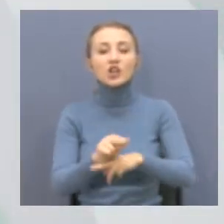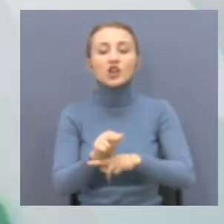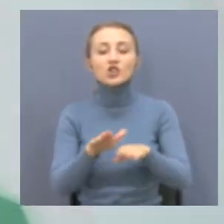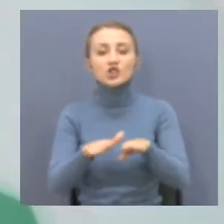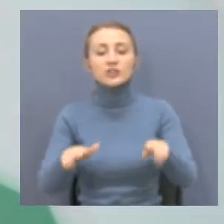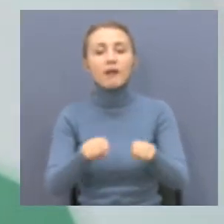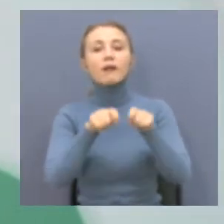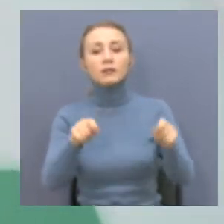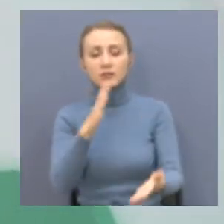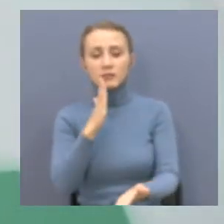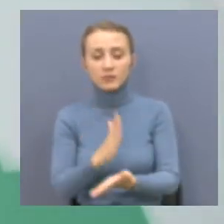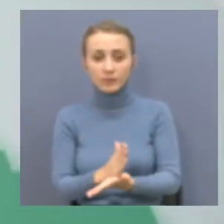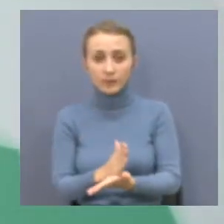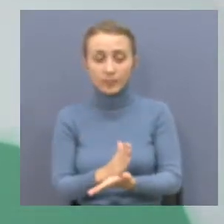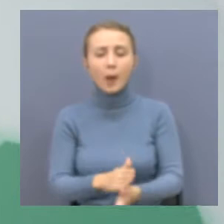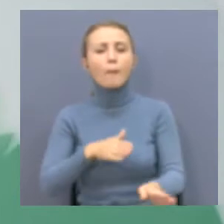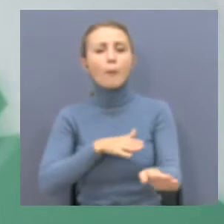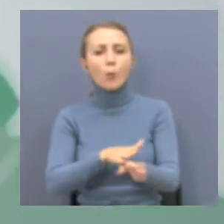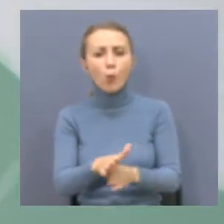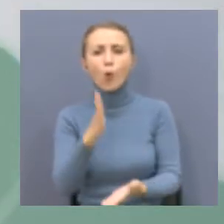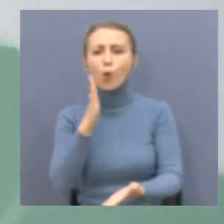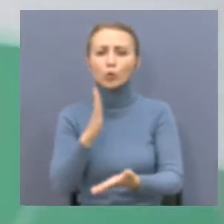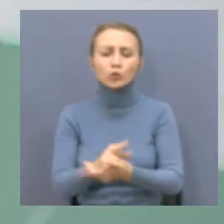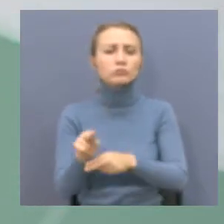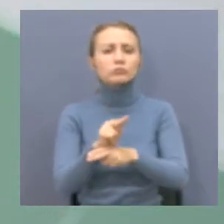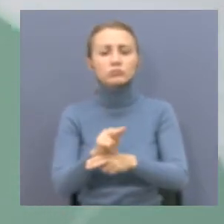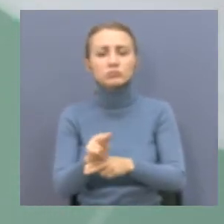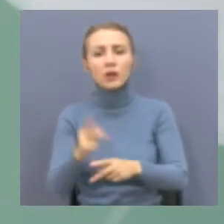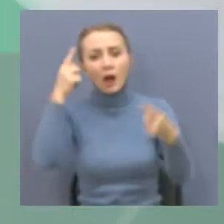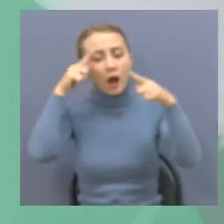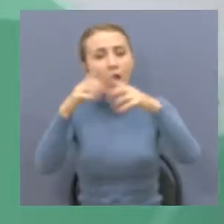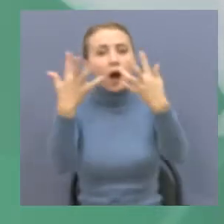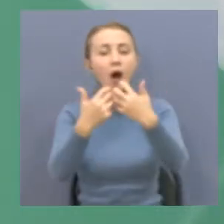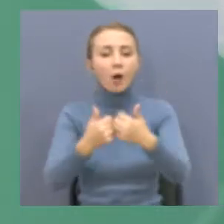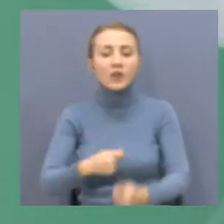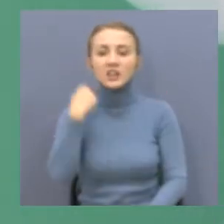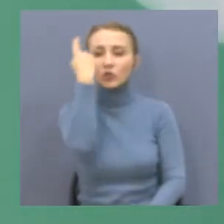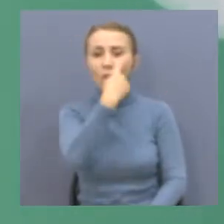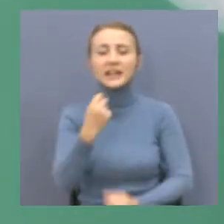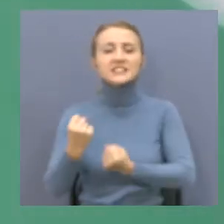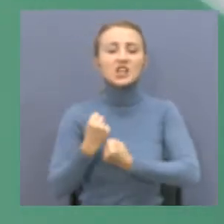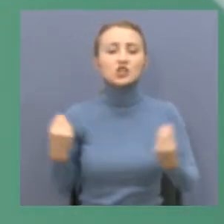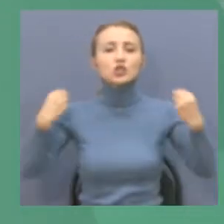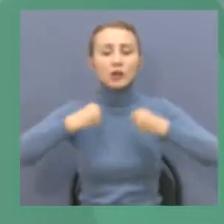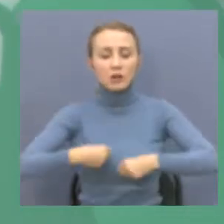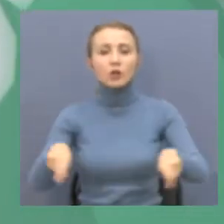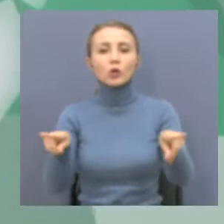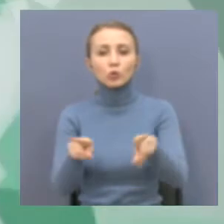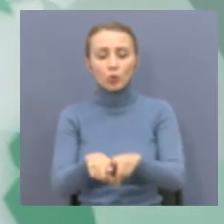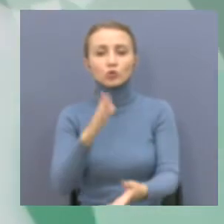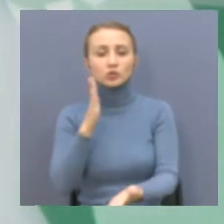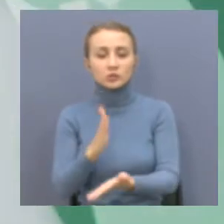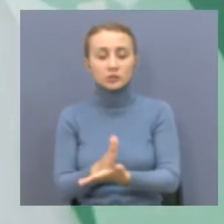Бөлімше медициналық диагностикалық құрал жабдықтармен жеке қорғаныс құралдармен толықтай жабдықталған. Мамандар мен дәрі-дәрмек ресурстарда